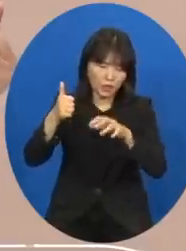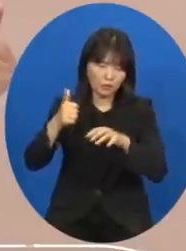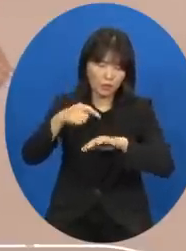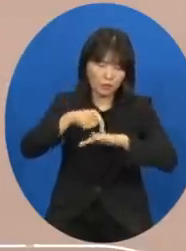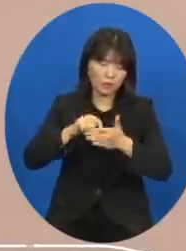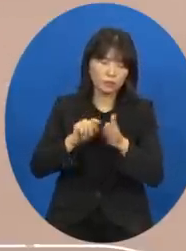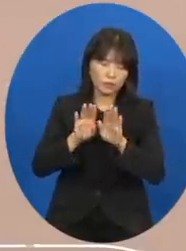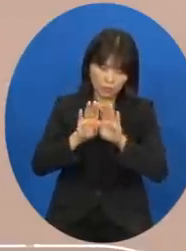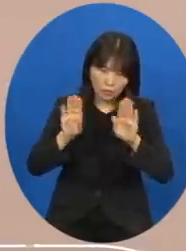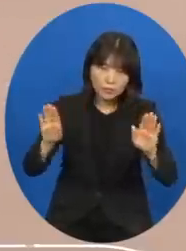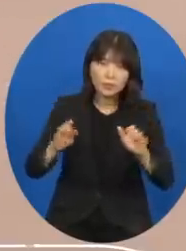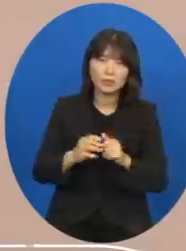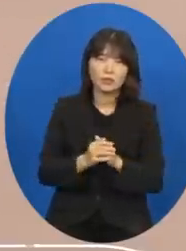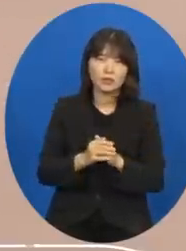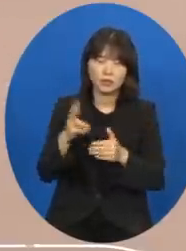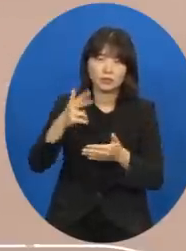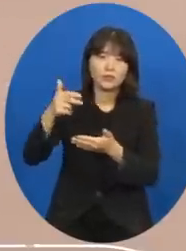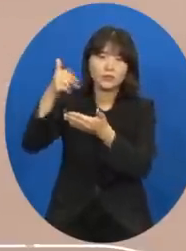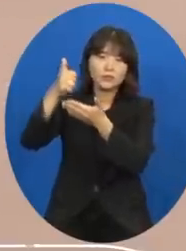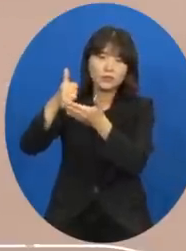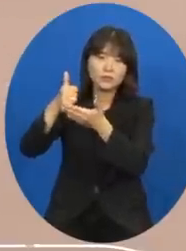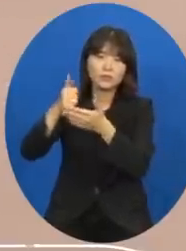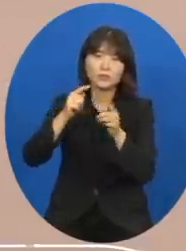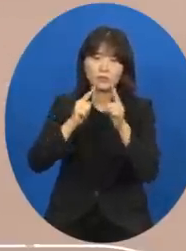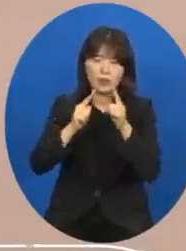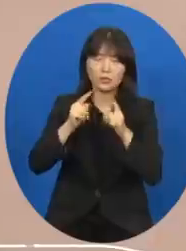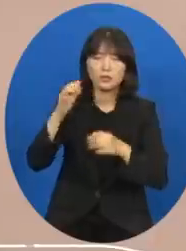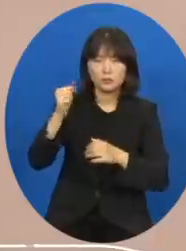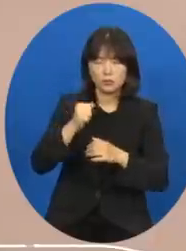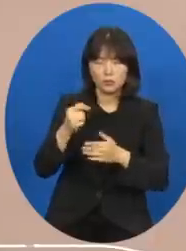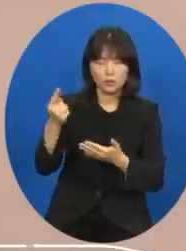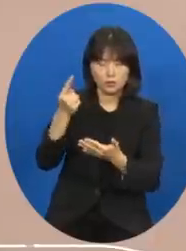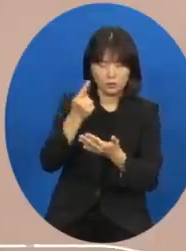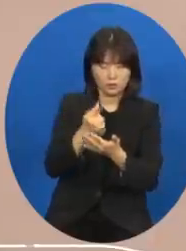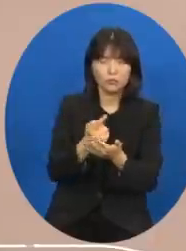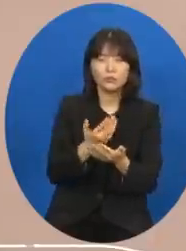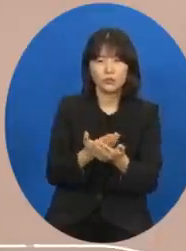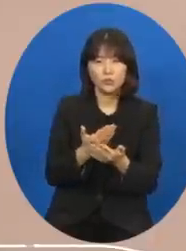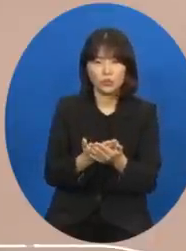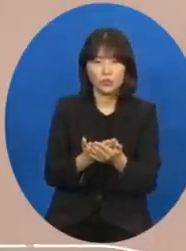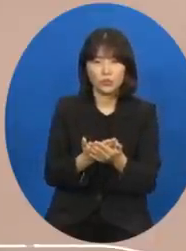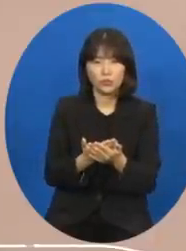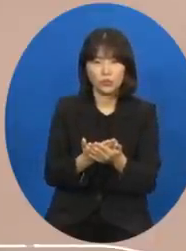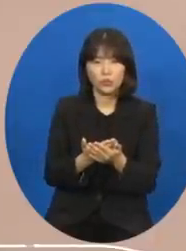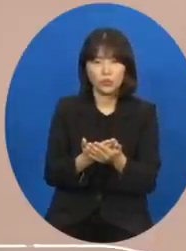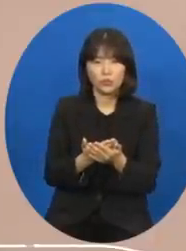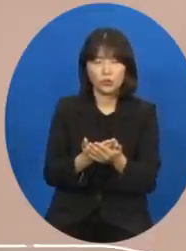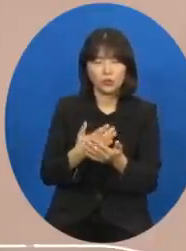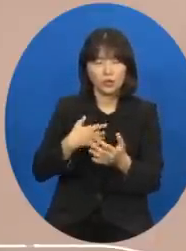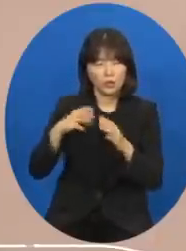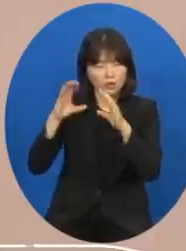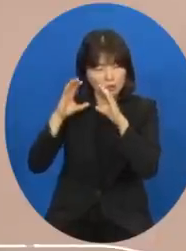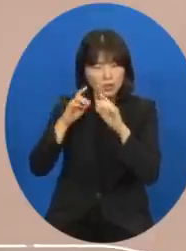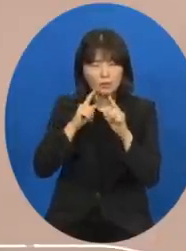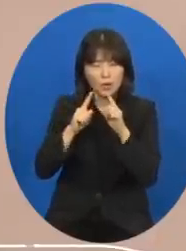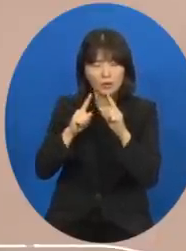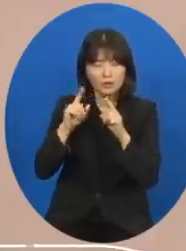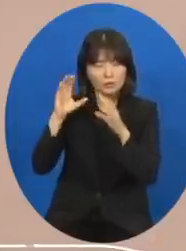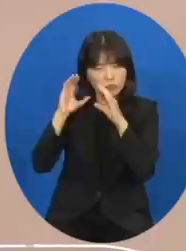엽니다. 주님, 말씀으로 제게 임하소서. 내가 들어야 될 그 말씀을